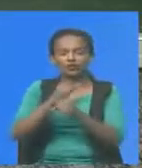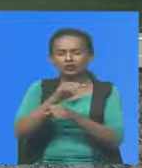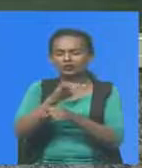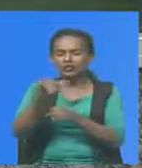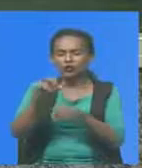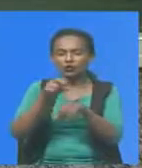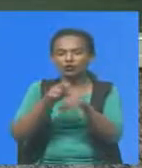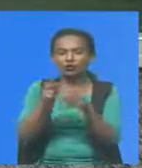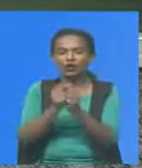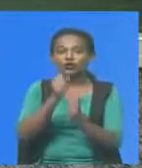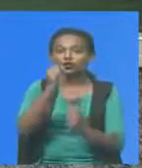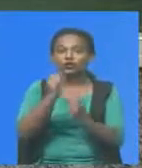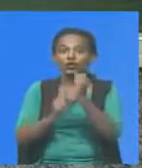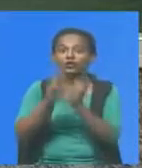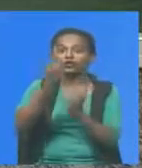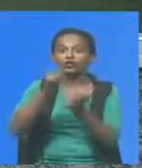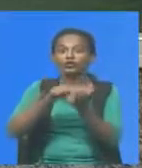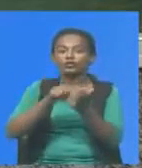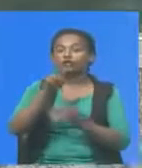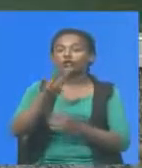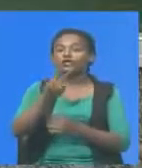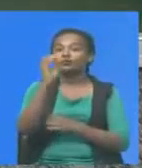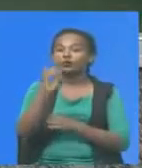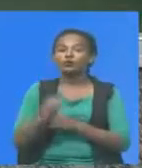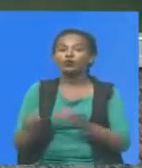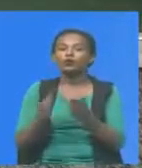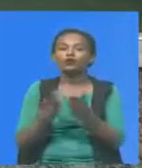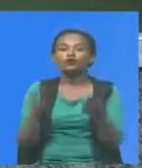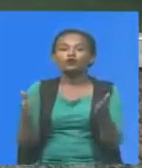ሲነጻጸር በ2.2% ሰፍቷል።